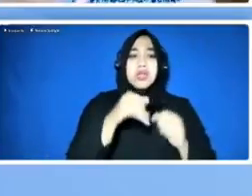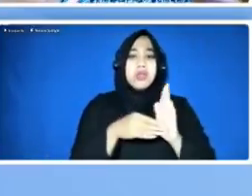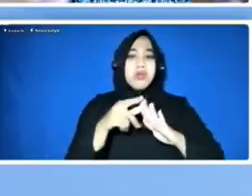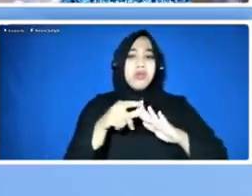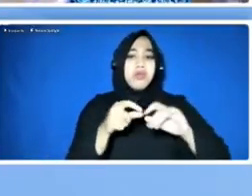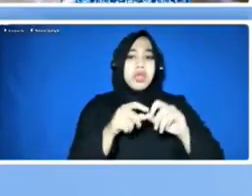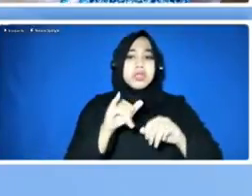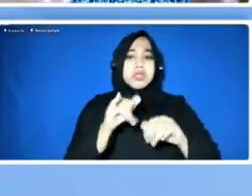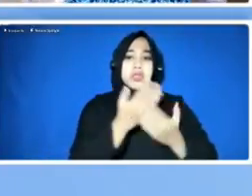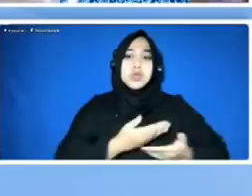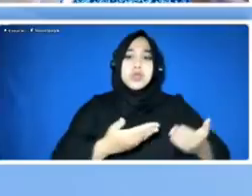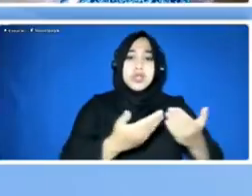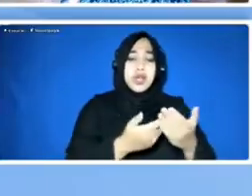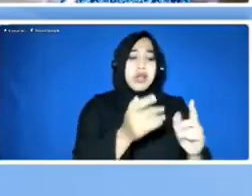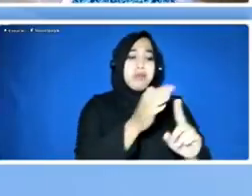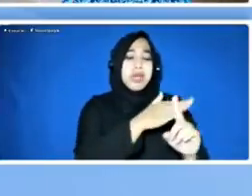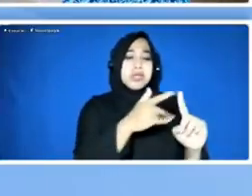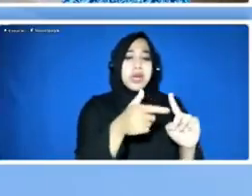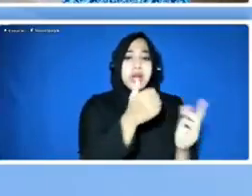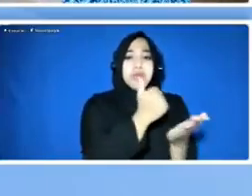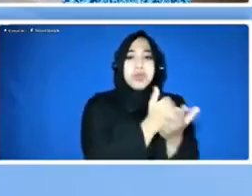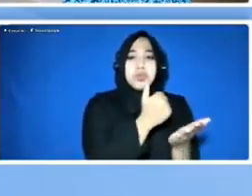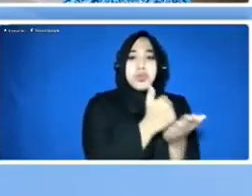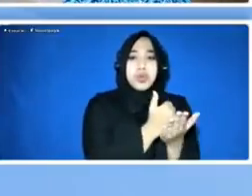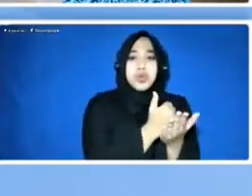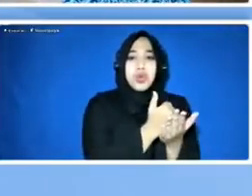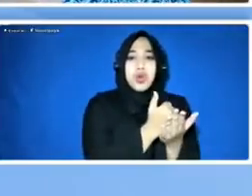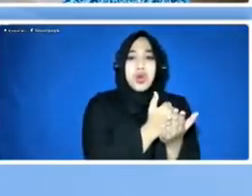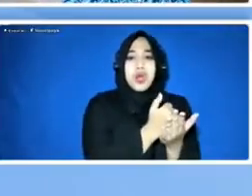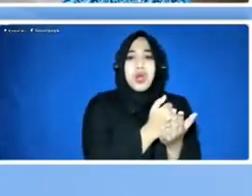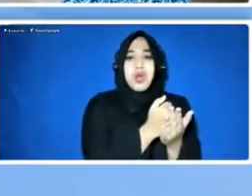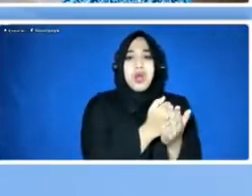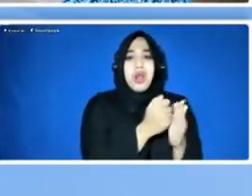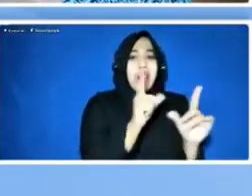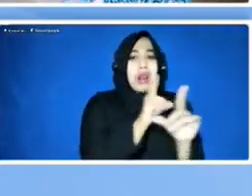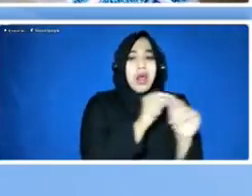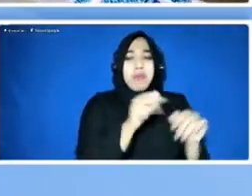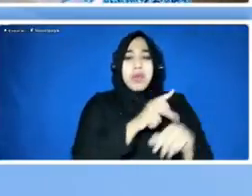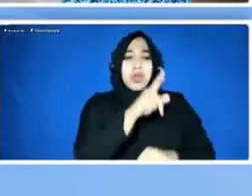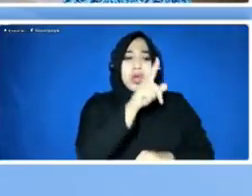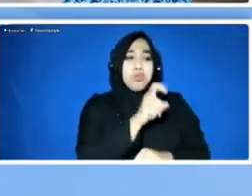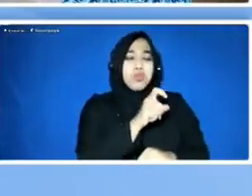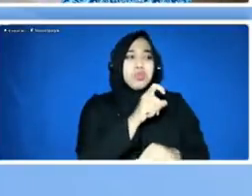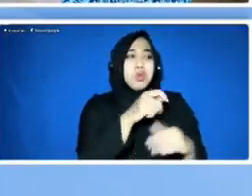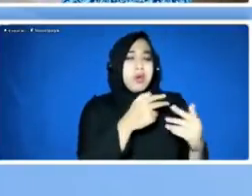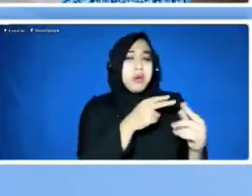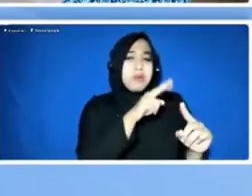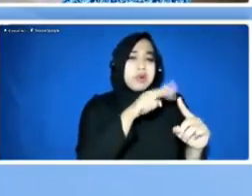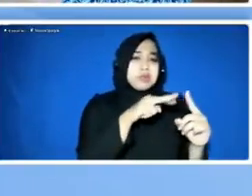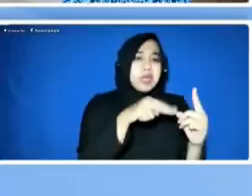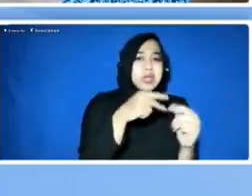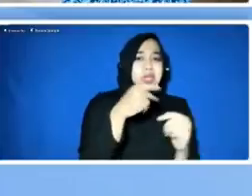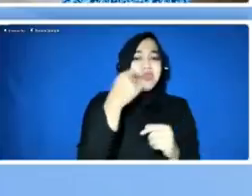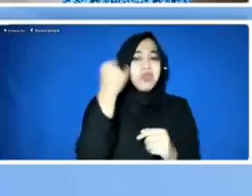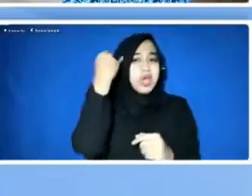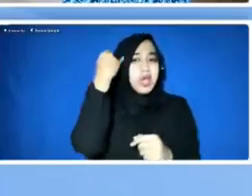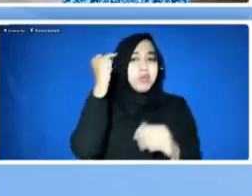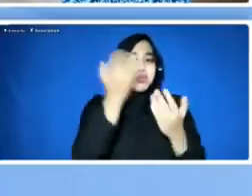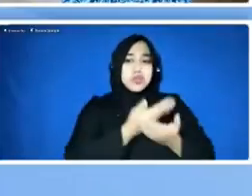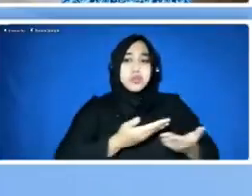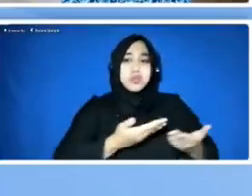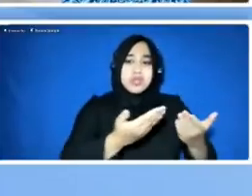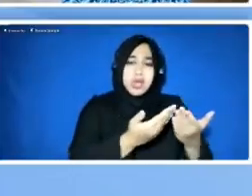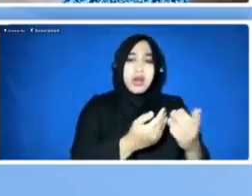ketika dinamika masyarakatnya itu begitu kompleks. Dan karena itu kita membutuhkan kacamata ilmu sosial, dalam hal ini